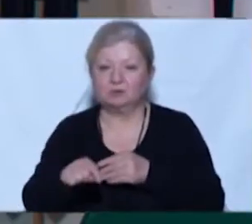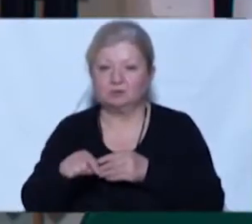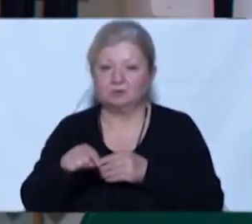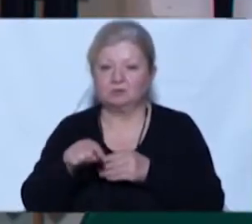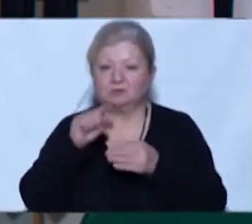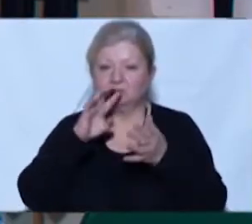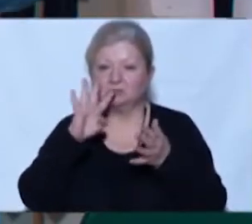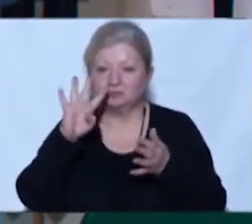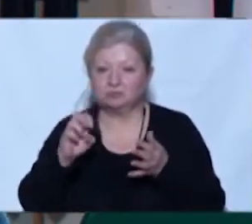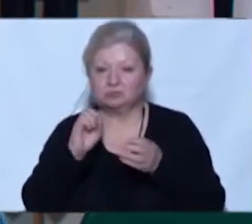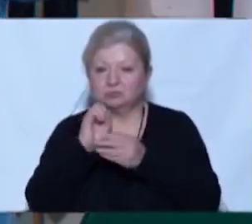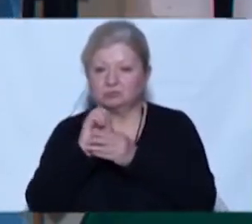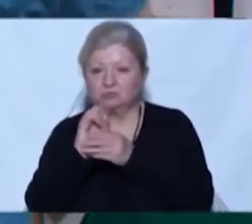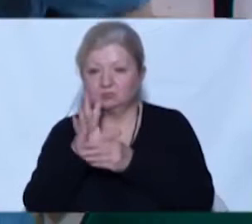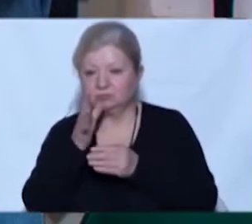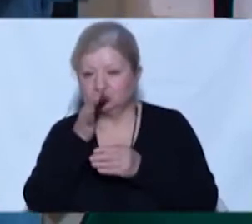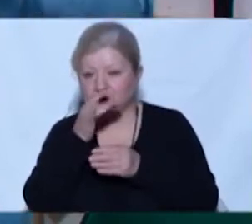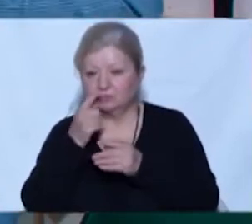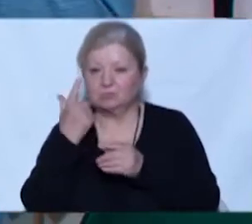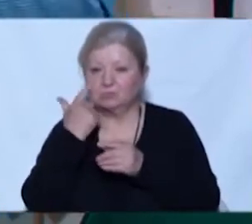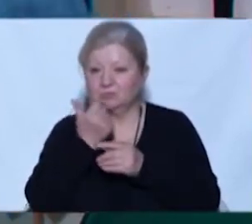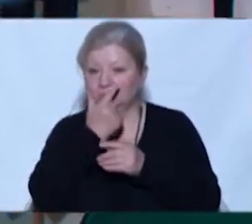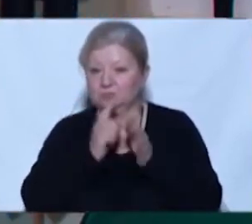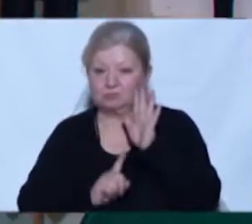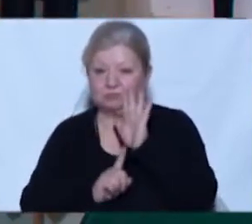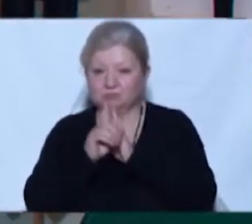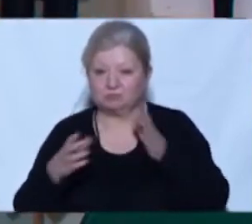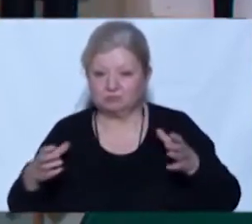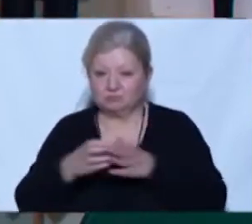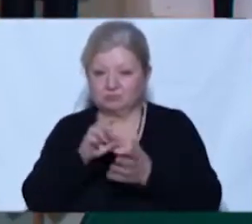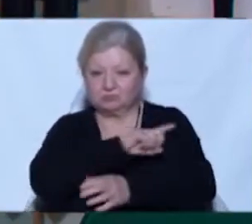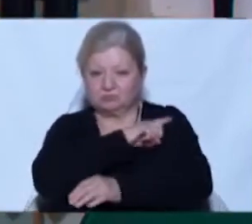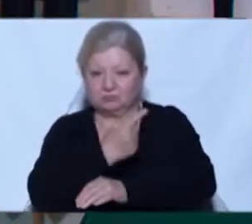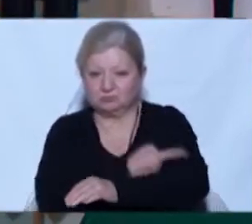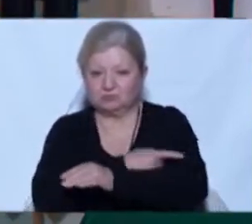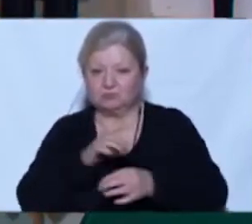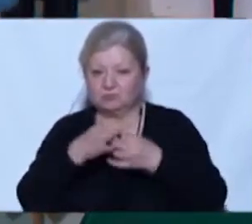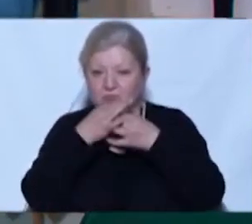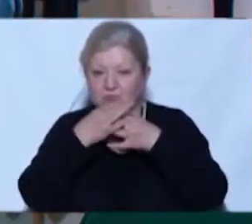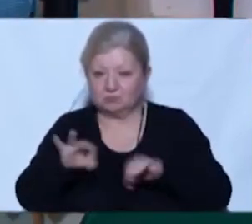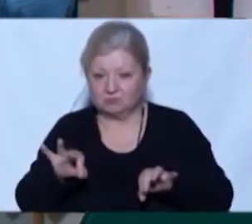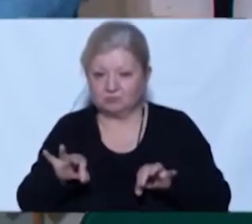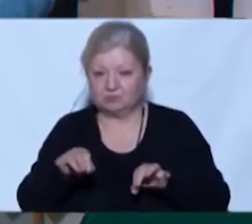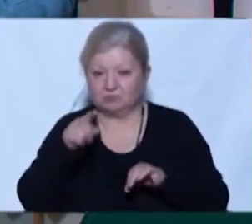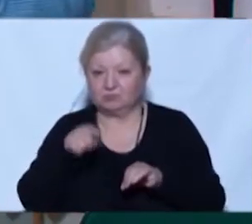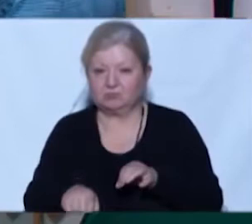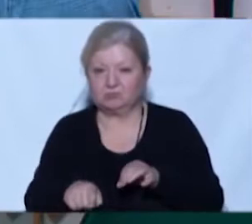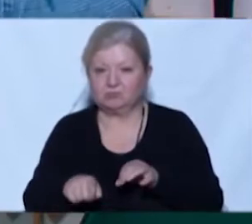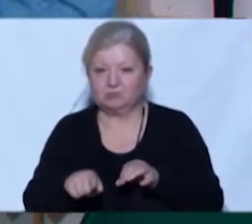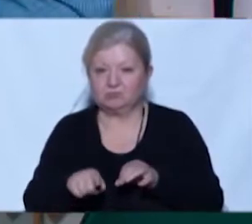1492 წელს. როგორც კი ესპანეთი შეიქმნა ერთიანი და ძლიერი სამეფო და როგორც კი განთავისუფლდა, ანუ მოიცალა